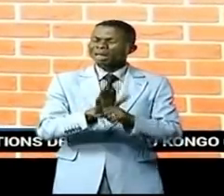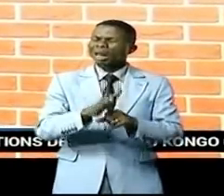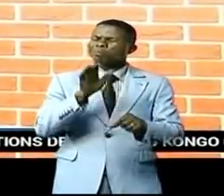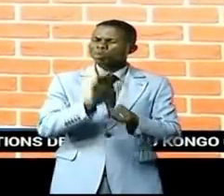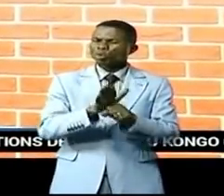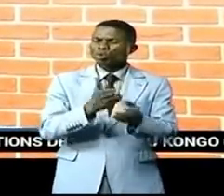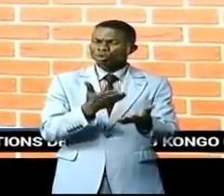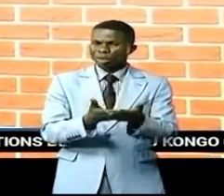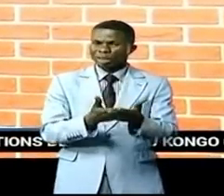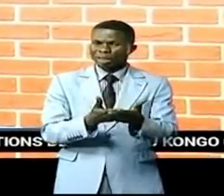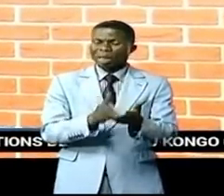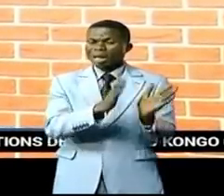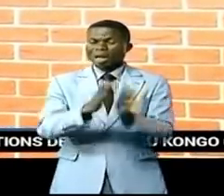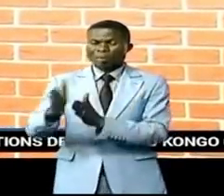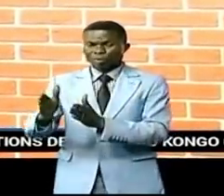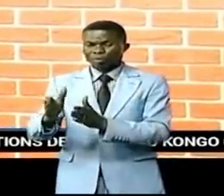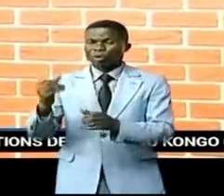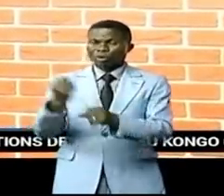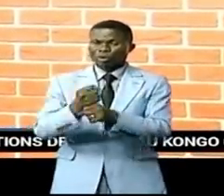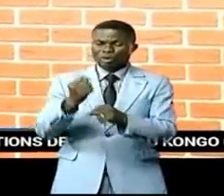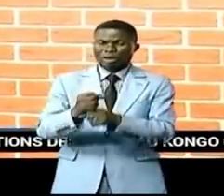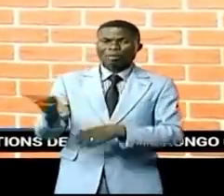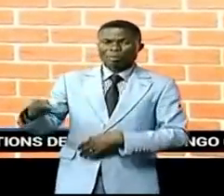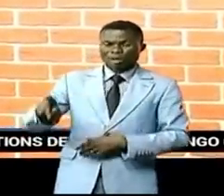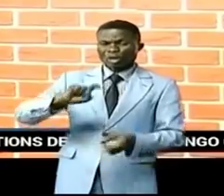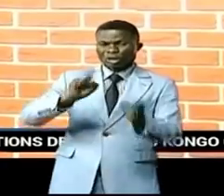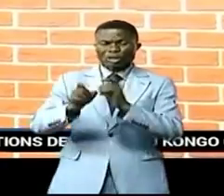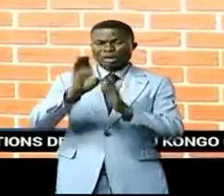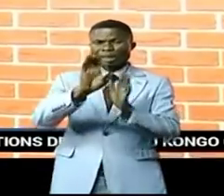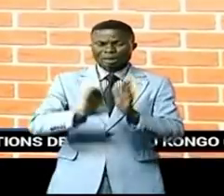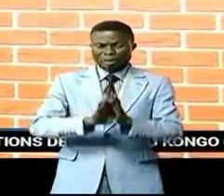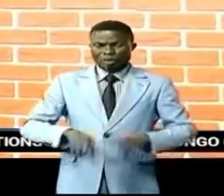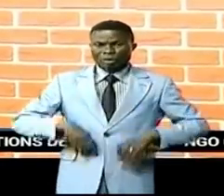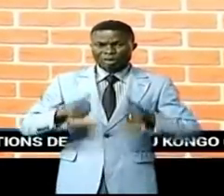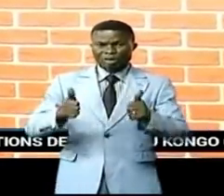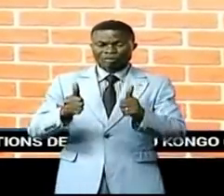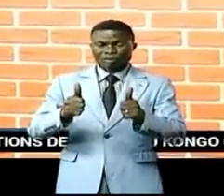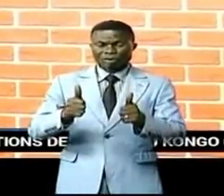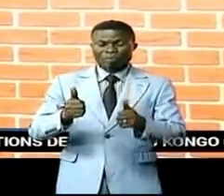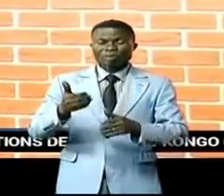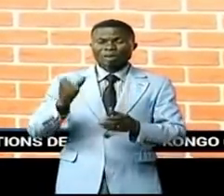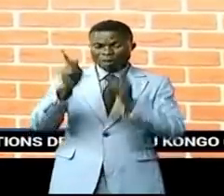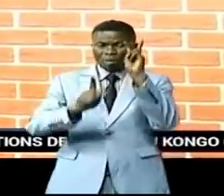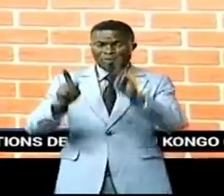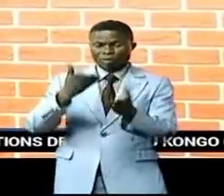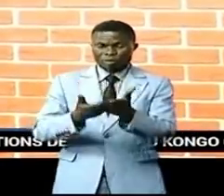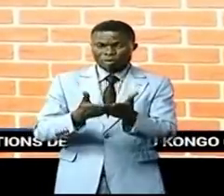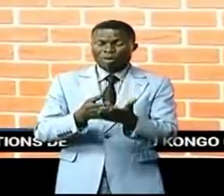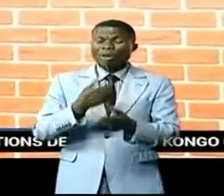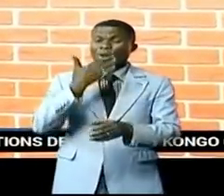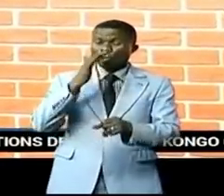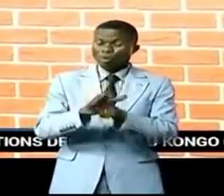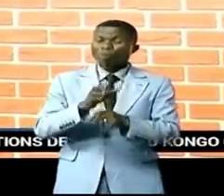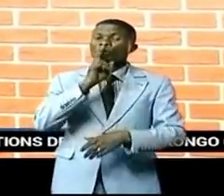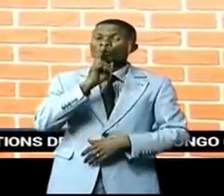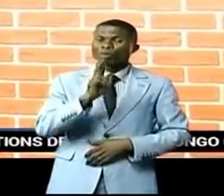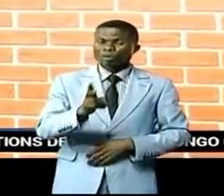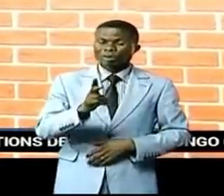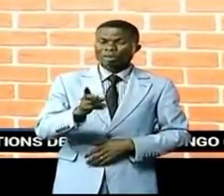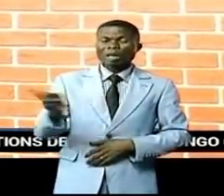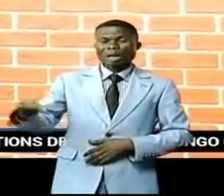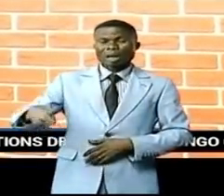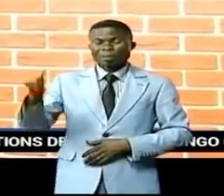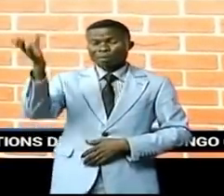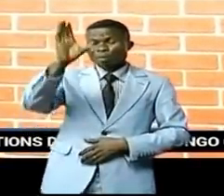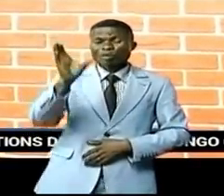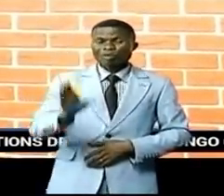d'argent destinée à l'amélioration des conditions de nos populations, je vous assure que la province du